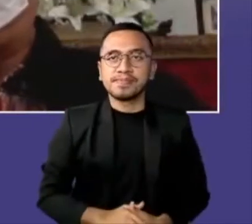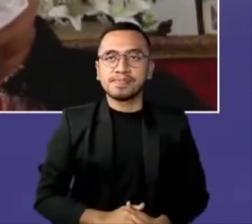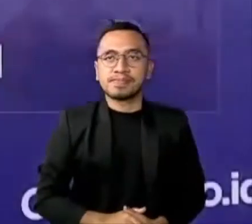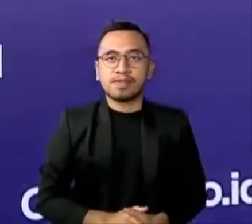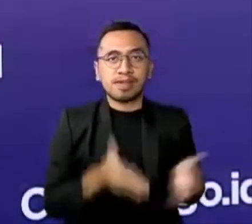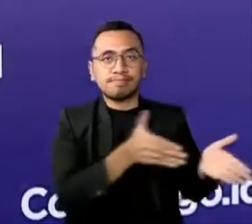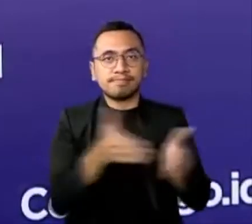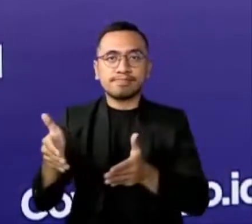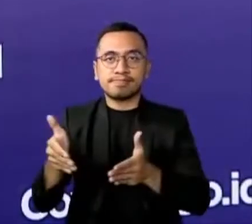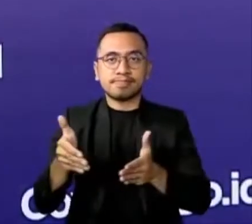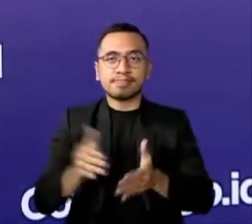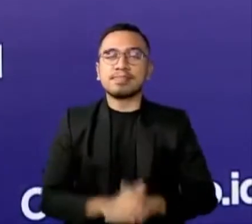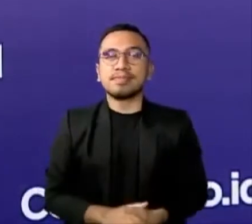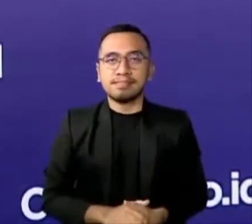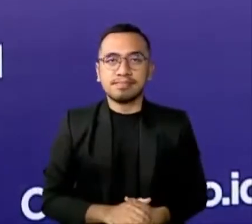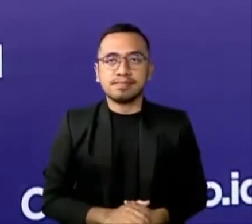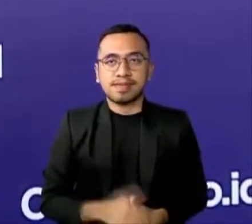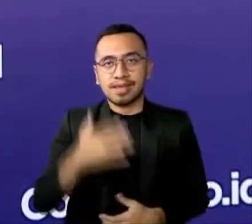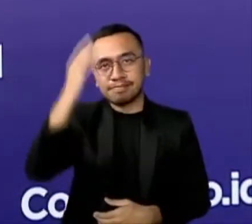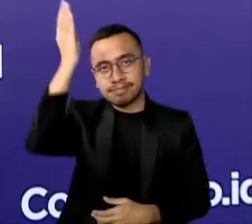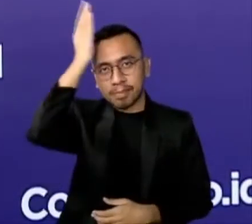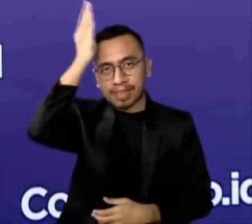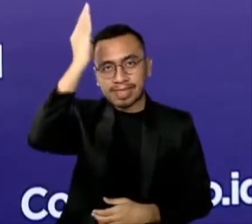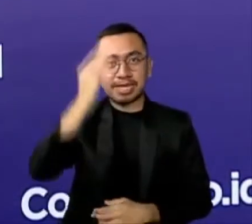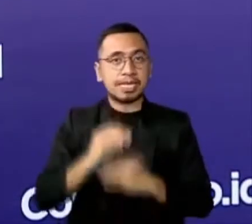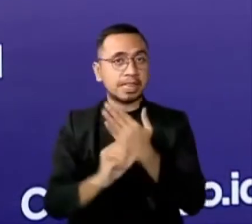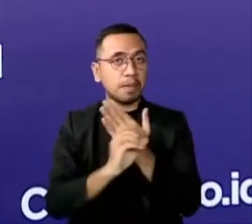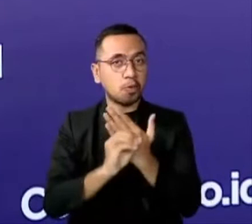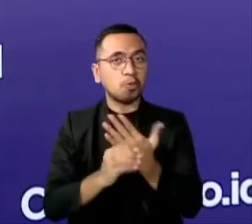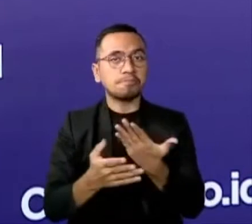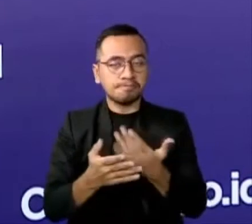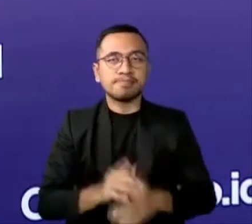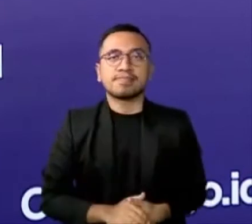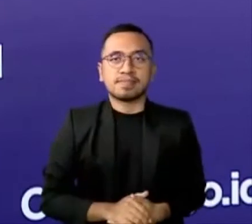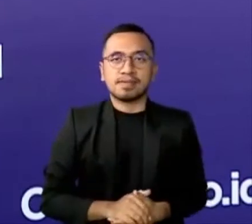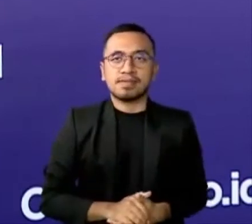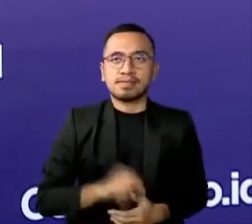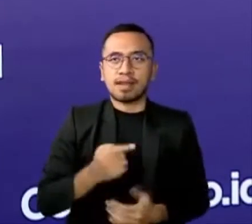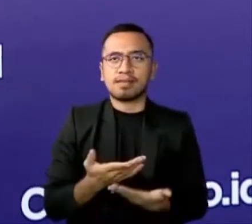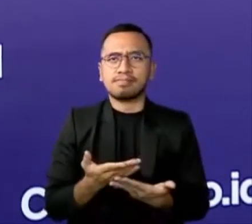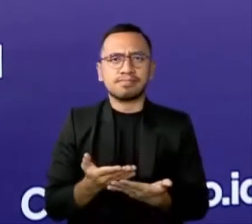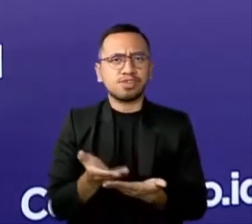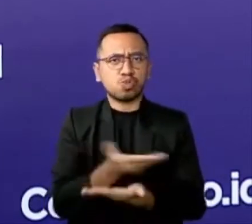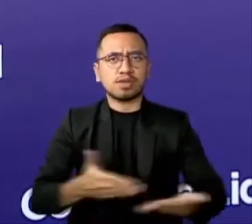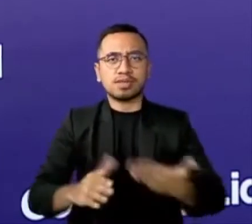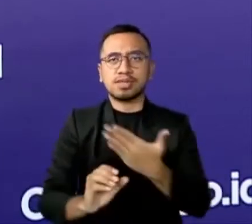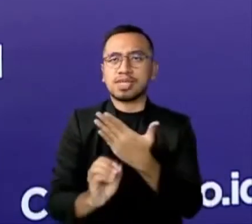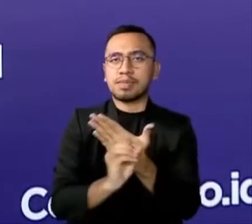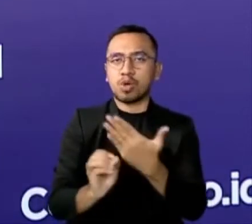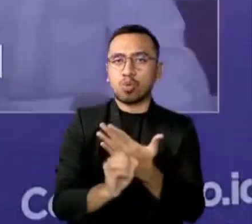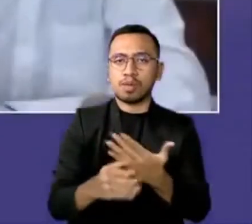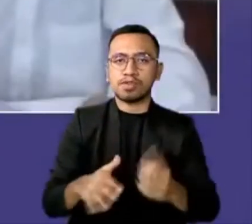Pak Ozik, ini gimana perkembangan penanganan COVID-19 di Kabupaten Temanggung, Pak? Hingga saat ini kan masih dalam kategori zona orange ya, Pak, risiko